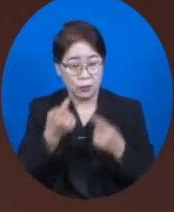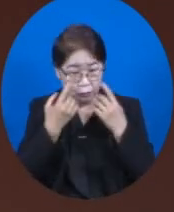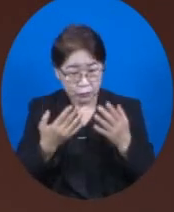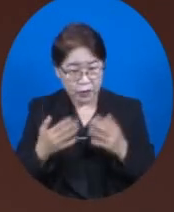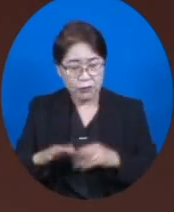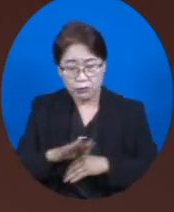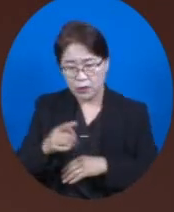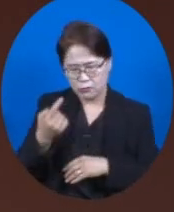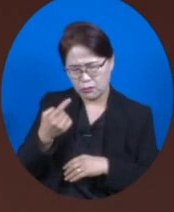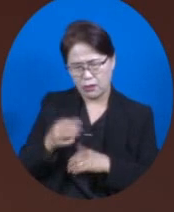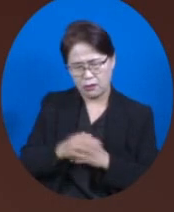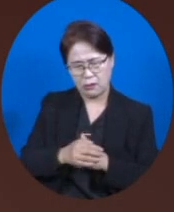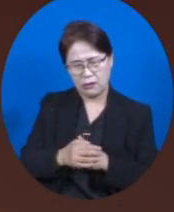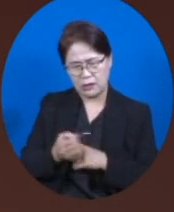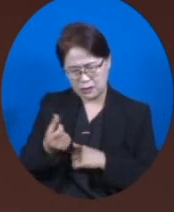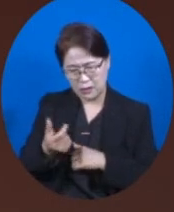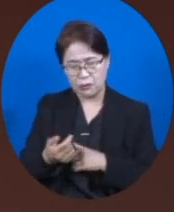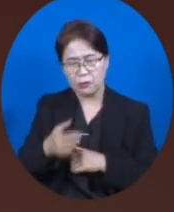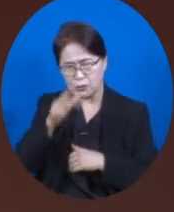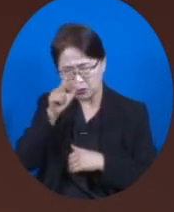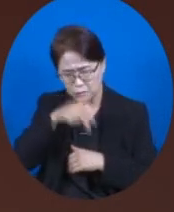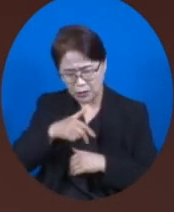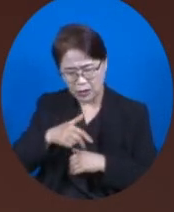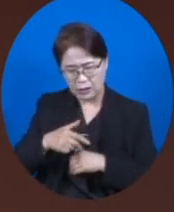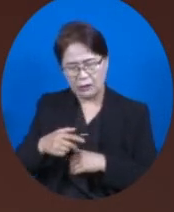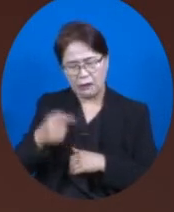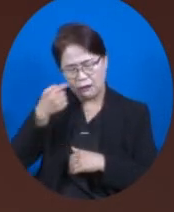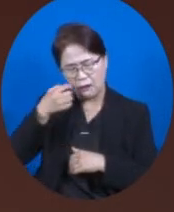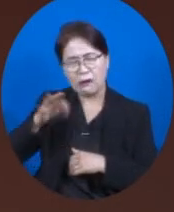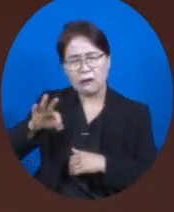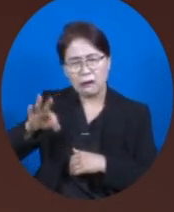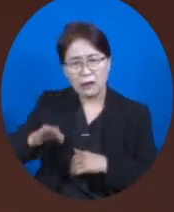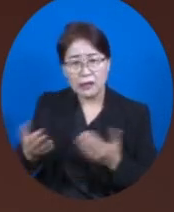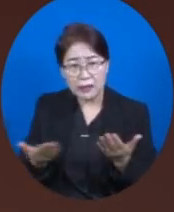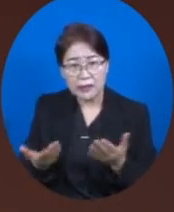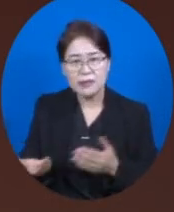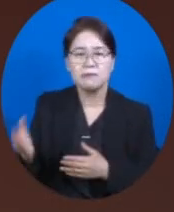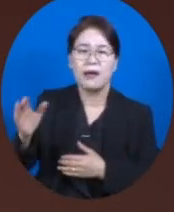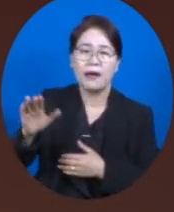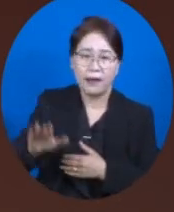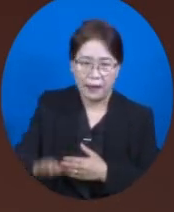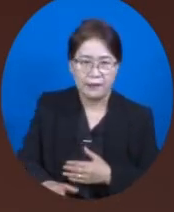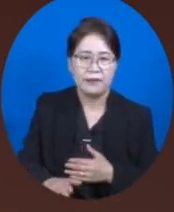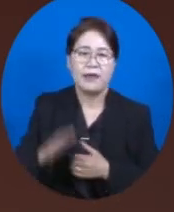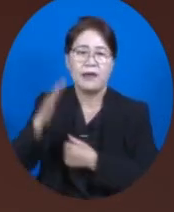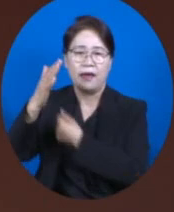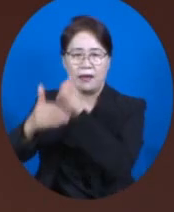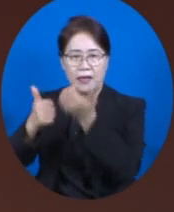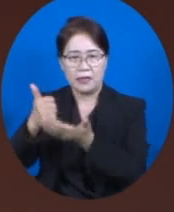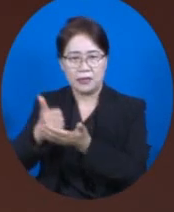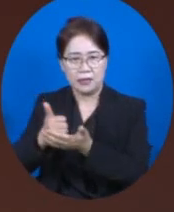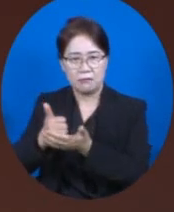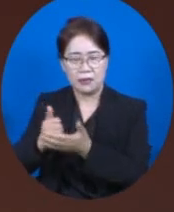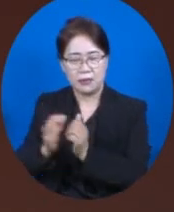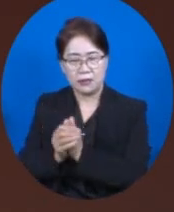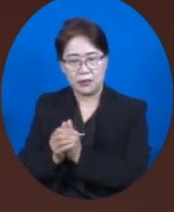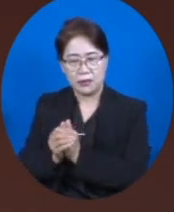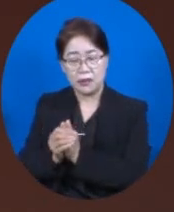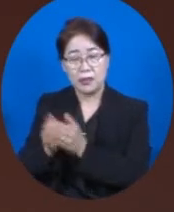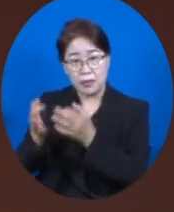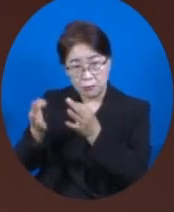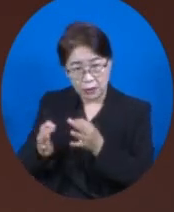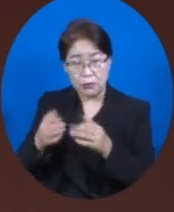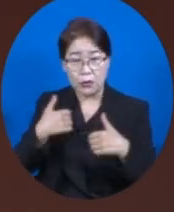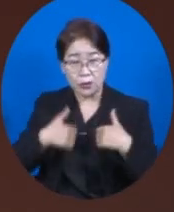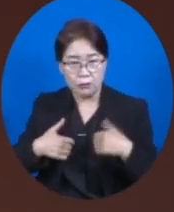분명 우리의 눈에는 비록 작고 초라하고 보잘것이 없어 보이는 일을 할지라도 하나님의 일곱 눈이 바라보시며